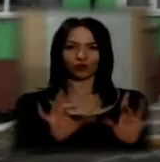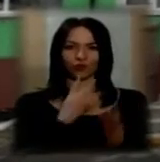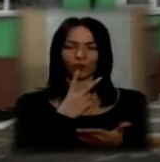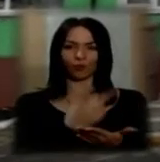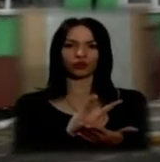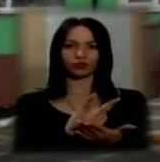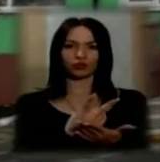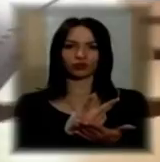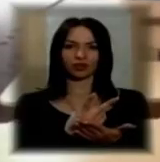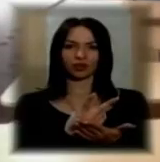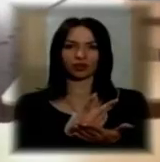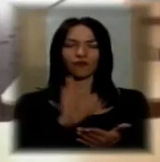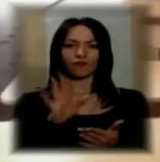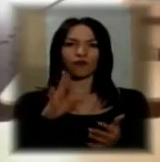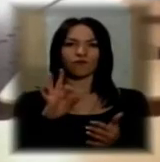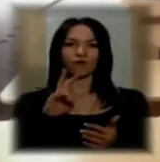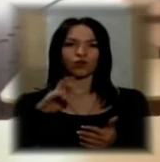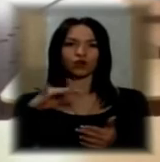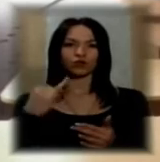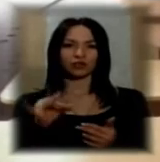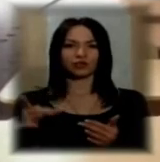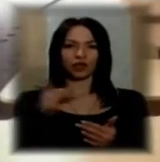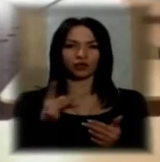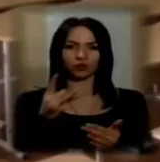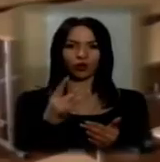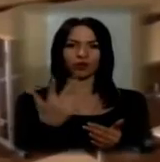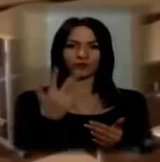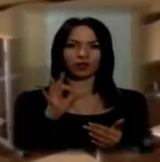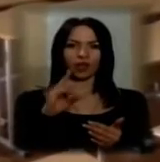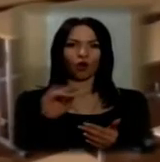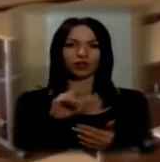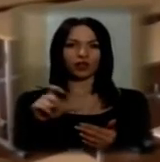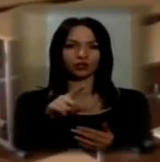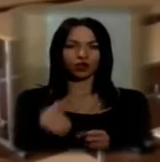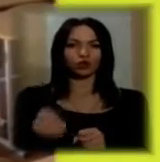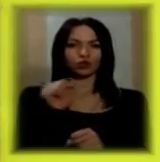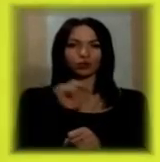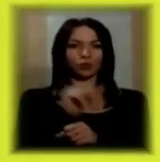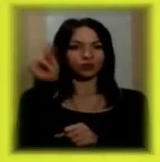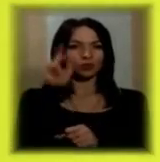5 шкіл в Олешківському районі, з них 3 у самих Олешках, зупинили навчальний процес через відсутність опалення.